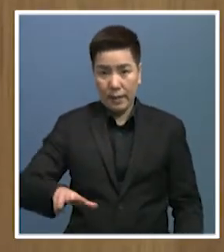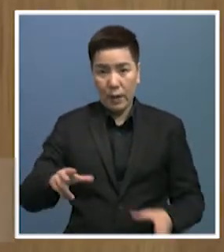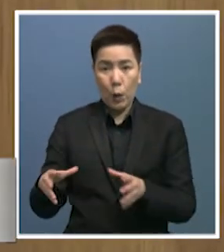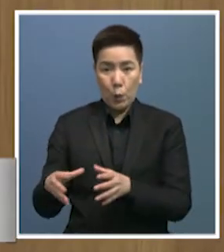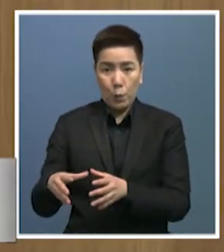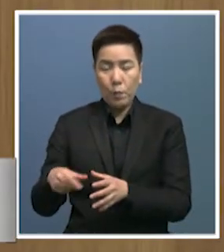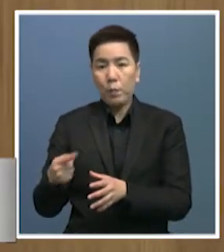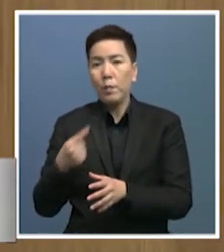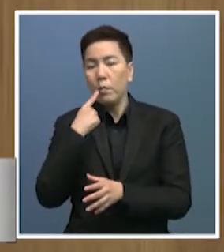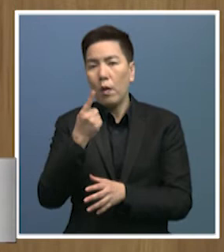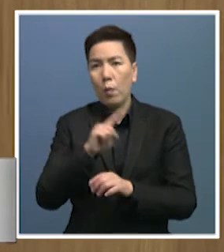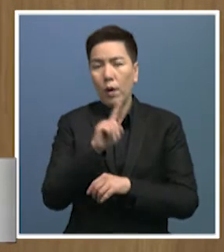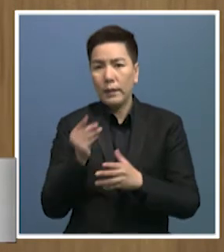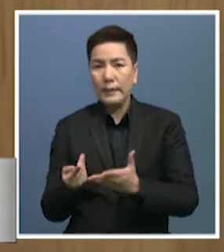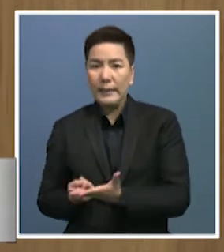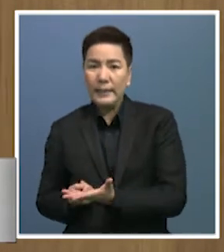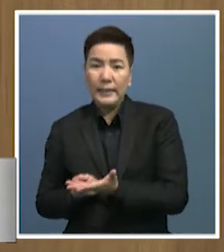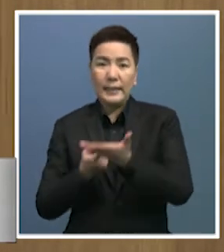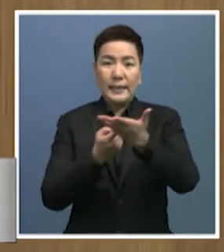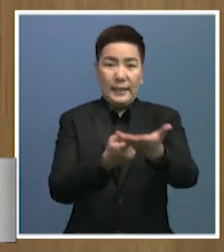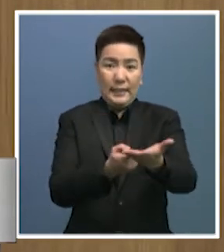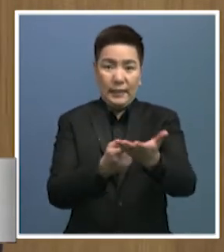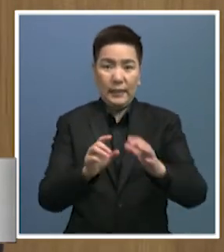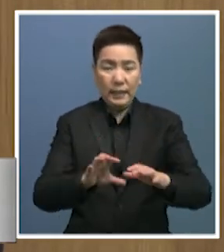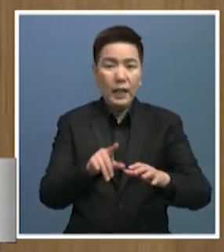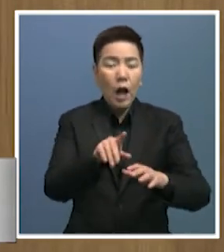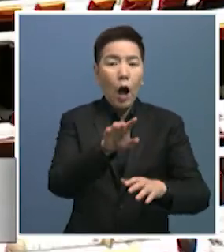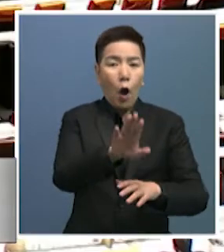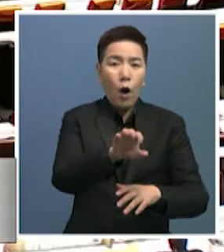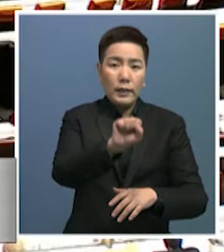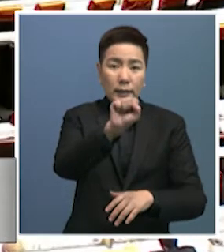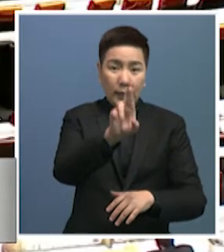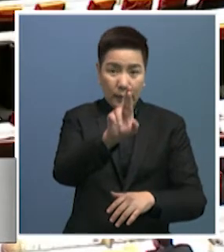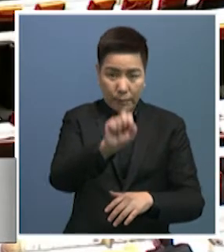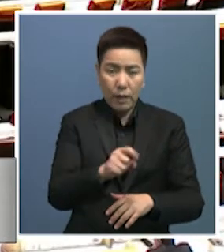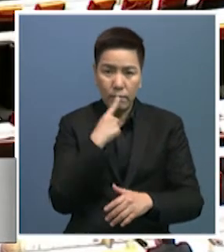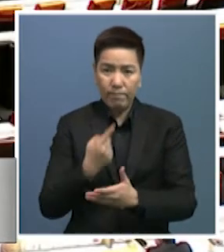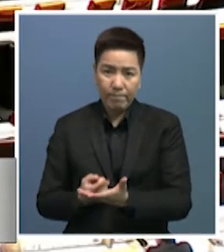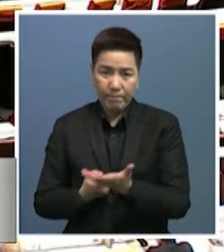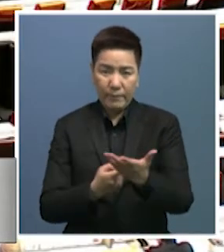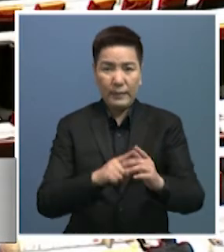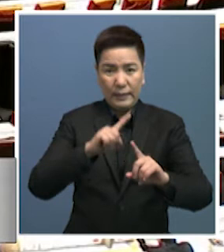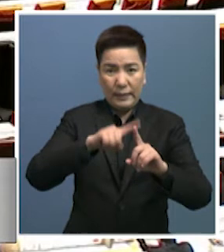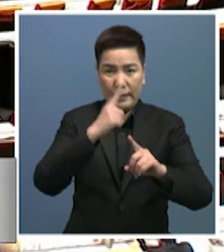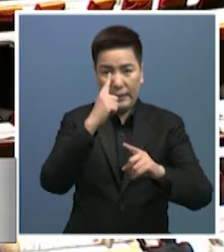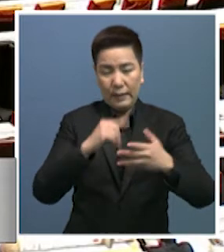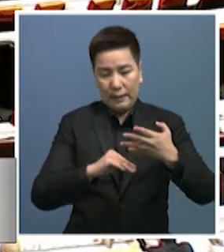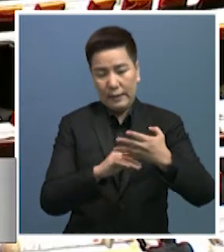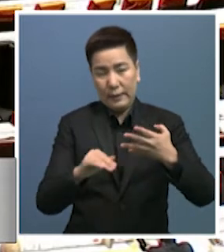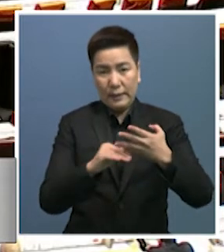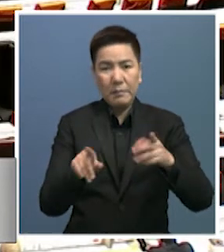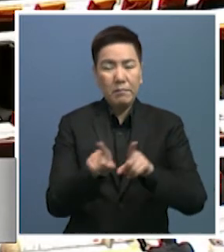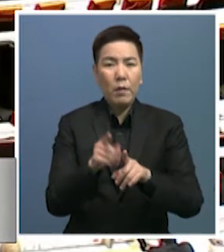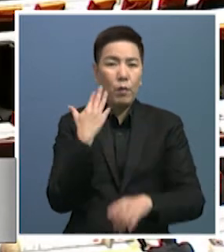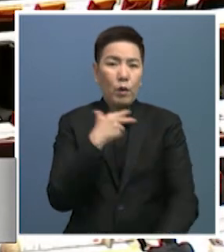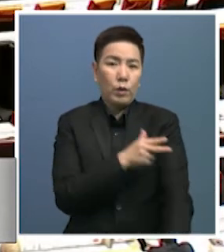ระบุวันที่ 9ๆในการจะยื่นญัตติอภิปรายไม่ไว้วางใจนะคะก็น่าจะไม่เกินสิ้นเดือนมกราคมอย่างที่เรา